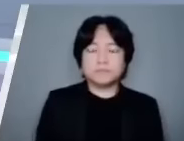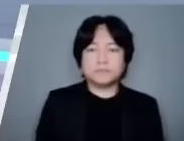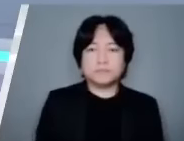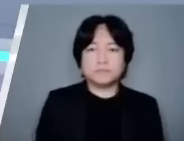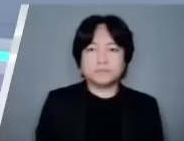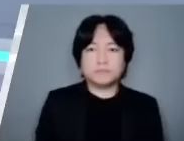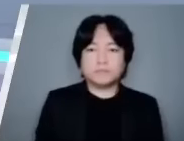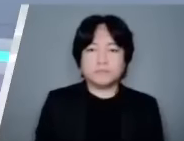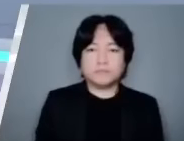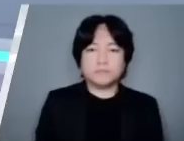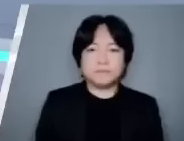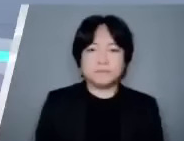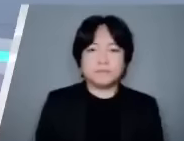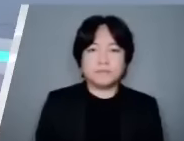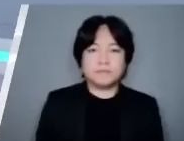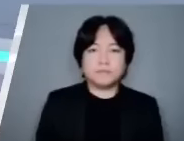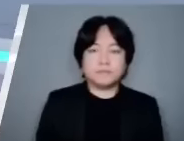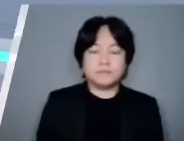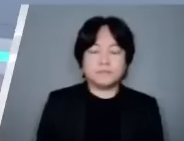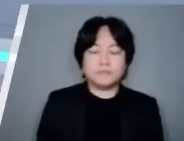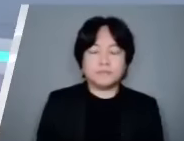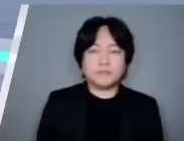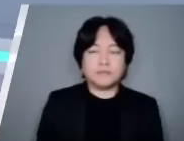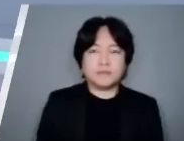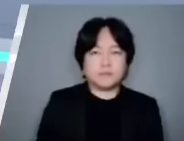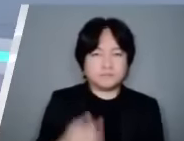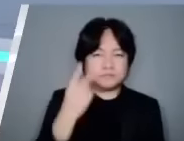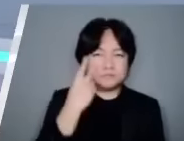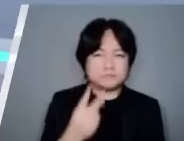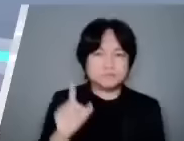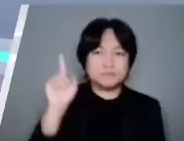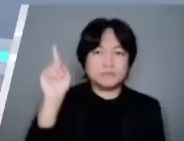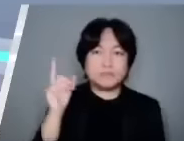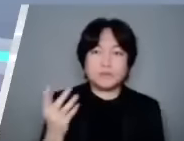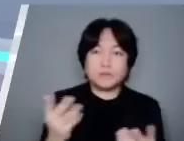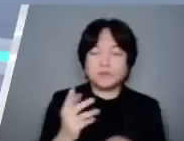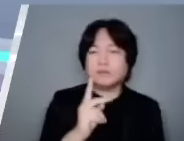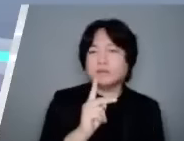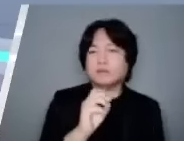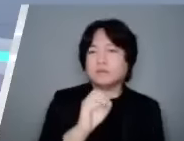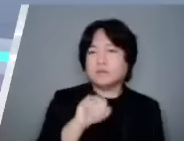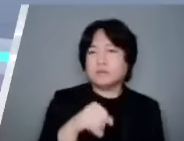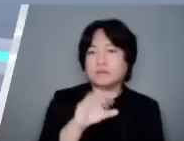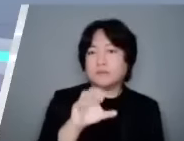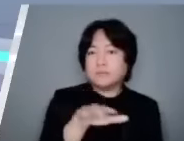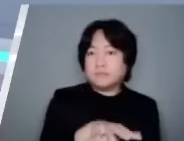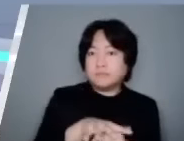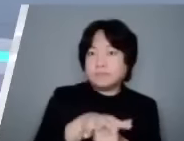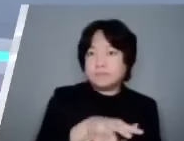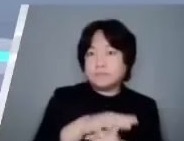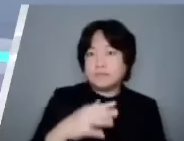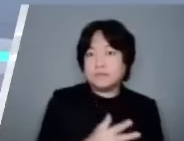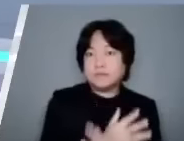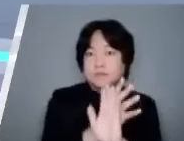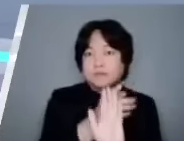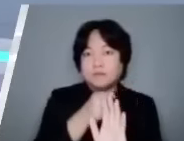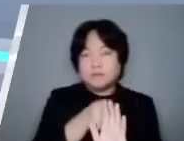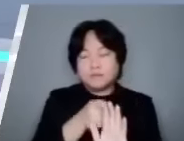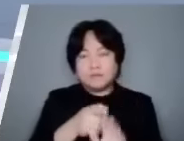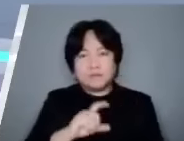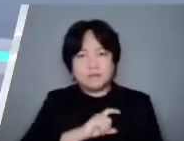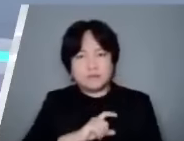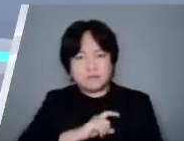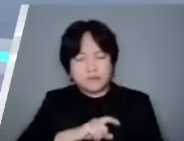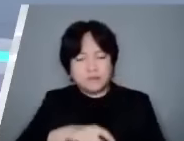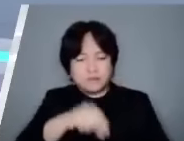Ilang magagarang kwarto at basement ang nadiskubre ng mga otoridad sa Kingdom of Jesus Christ compound sa Davao City. Gate ng KOJC, wala roon